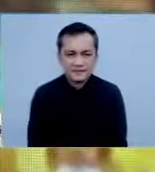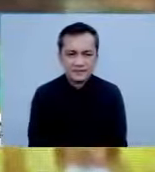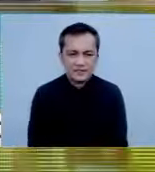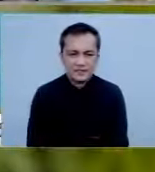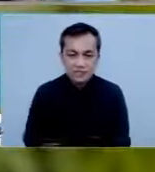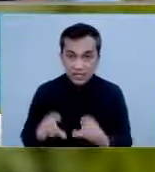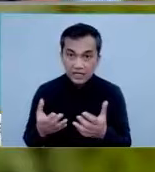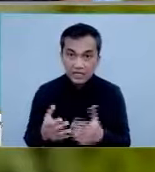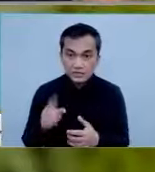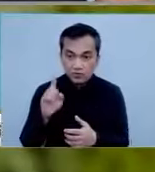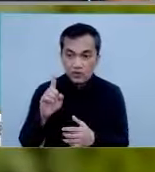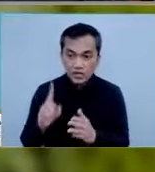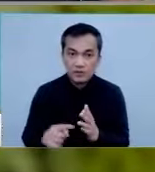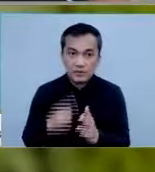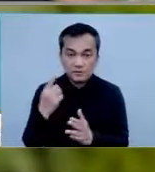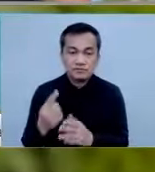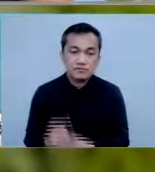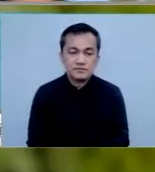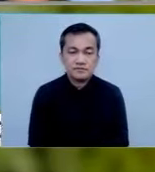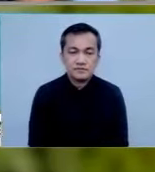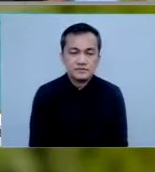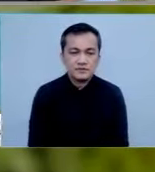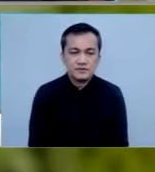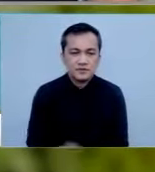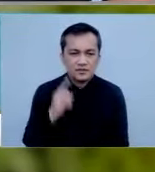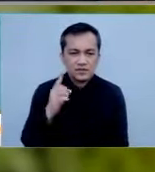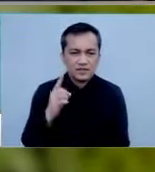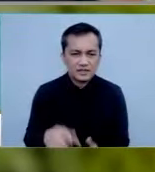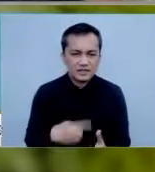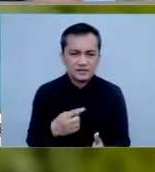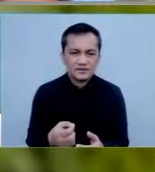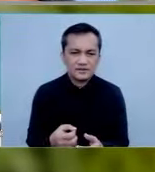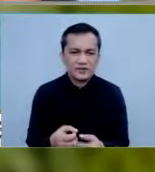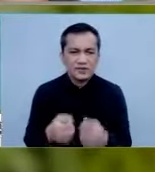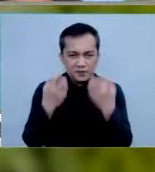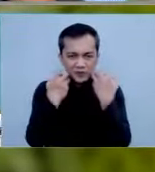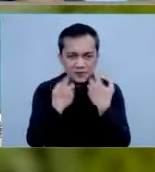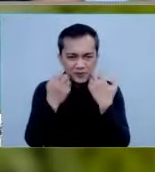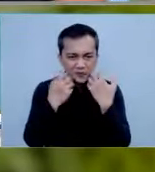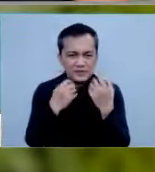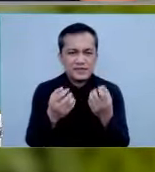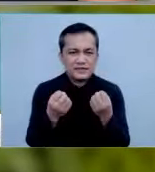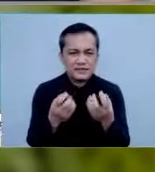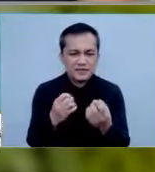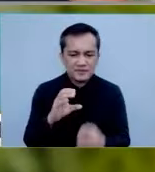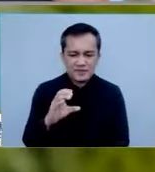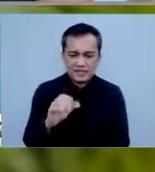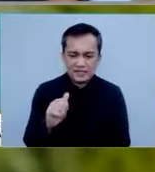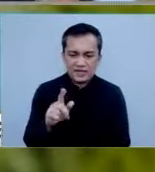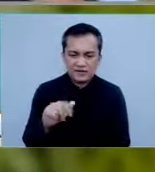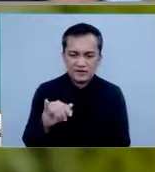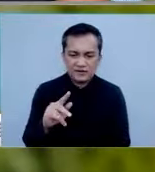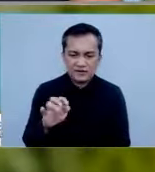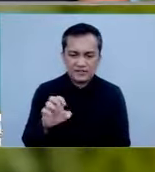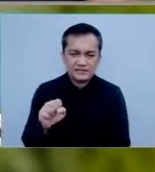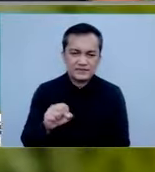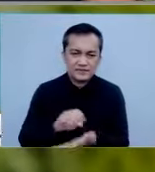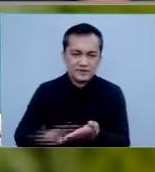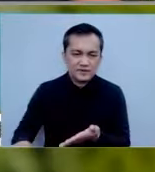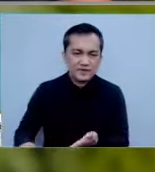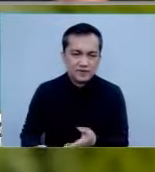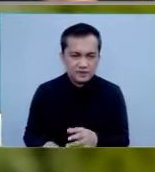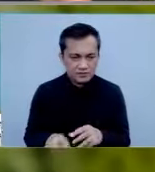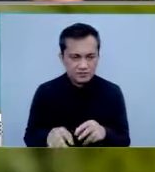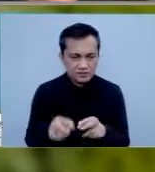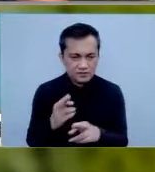1 hour? Yeah. Okay. So, for 1 hour, sobrang daming calories na mababurn mo. Kasi for the ordinary, di ba? This, if you're using the fit